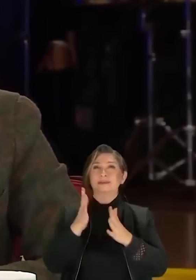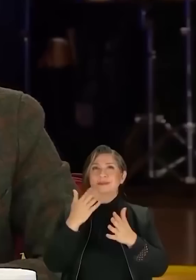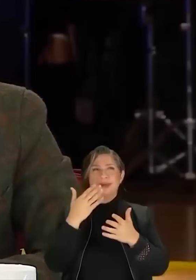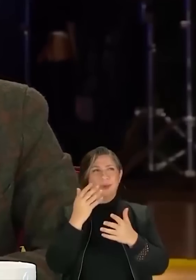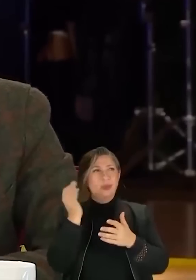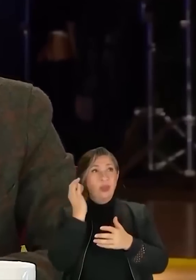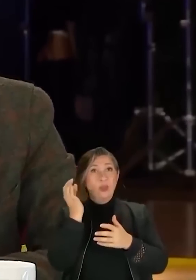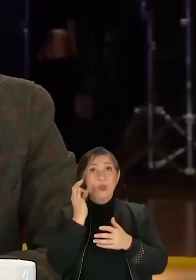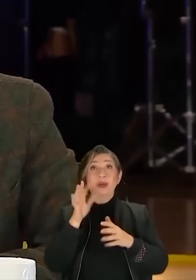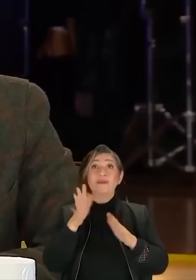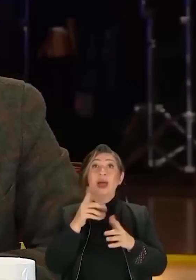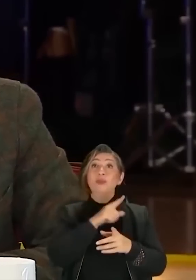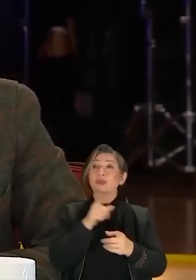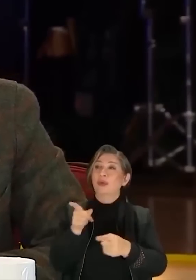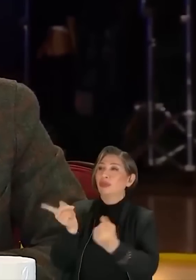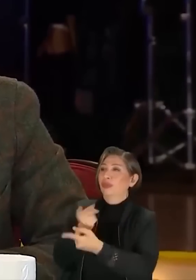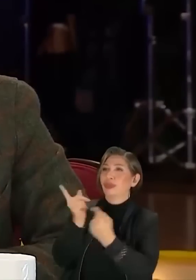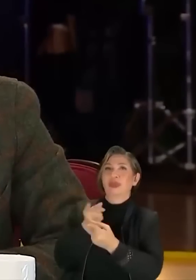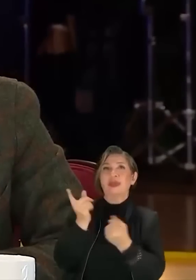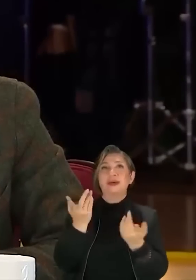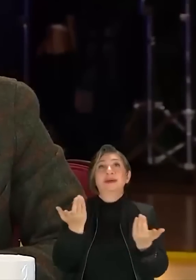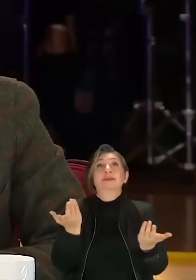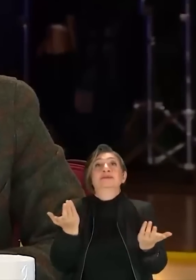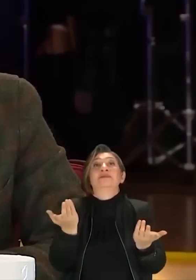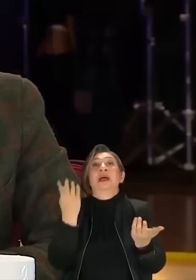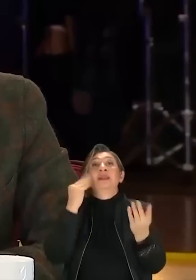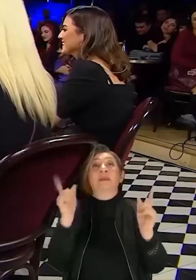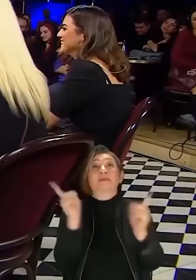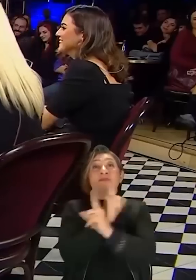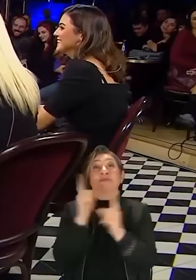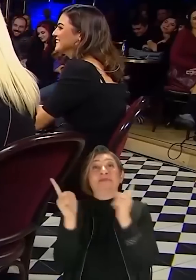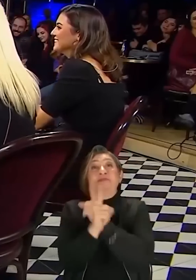filan diye bunu dinliyor. Ya da onlar bununla kafa buluyor.